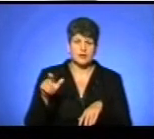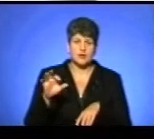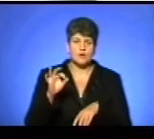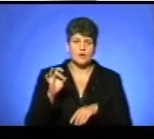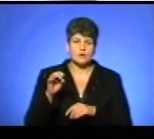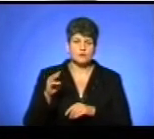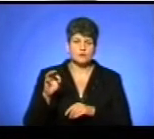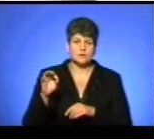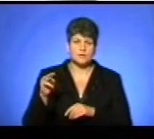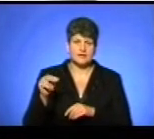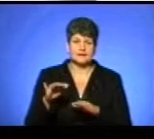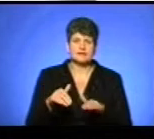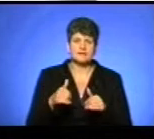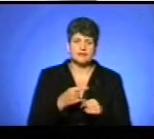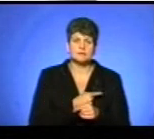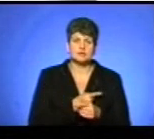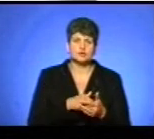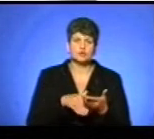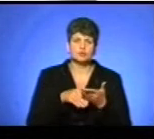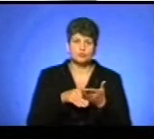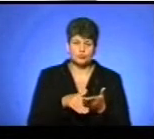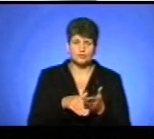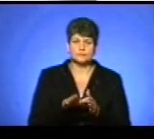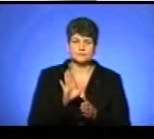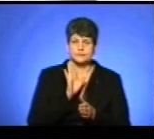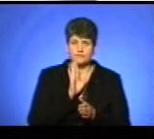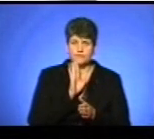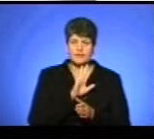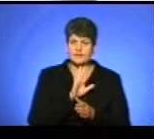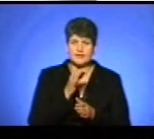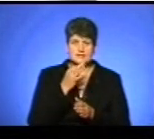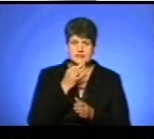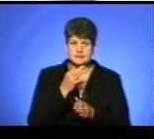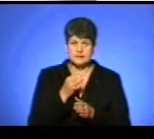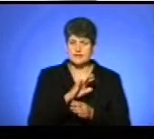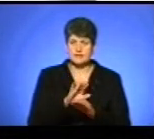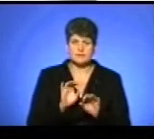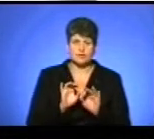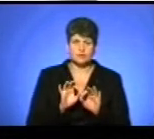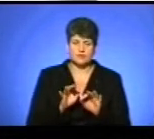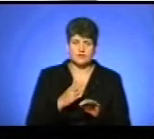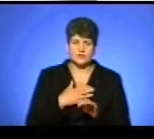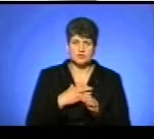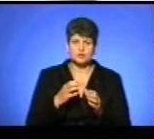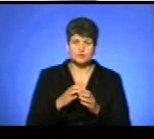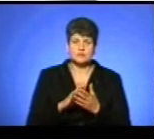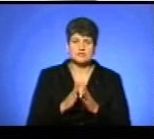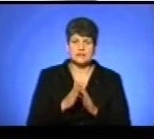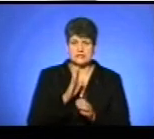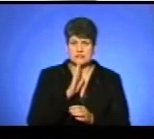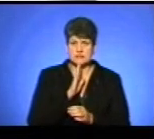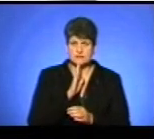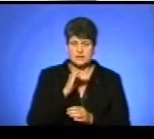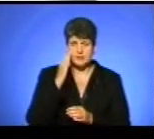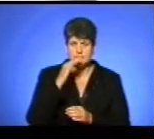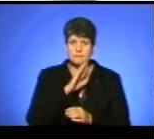обласної лікарні, які надавали медичну допомогу госпіталізованій пасажирці, не назвалися і не прокоментували нашій знімальній групі стан дівчини, бо